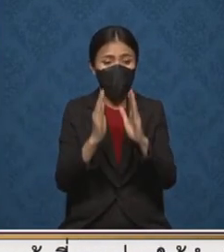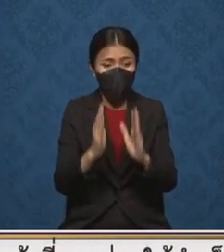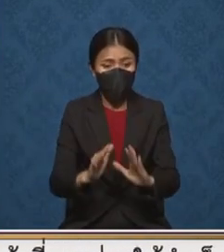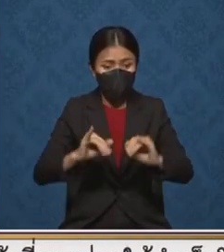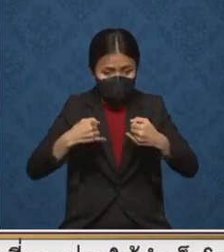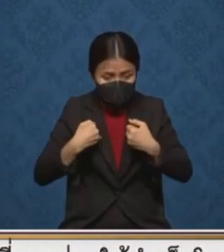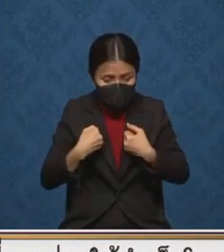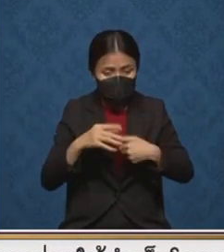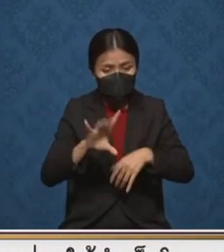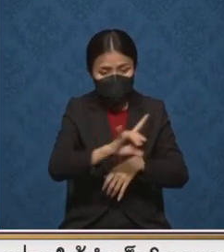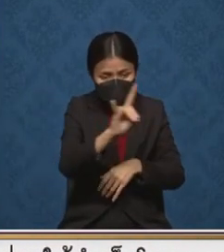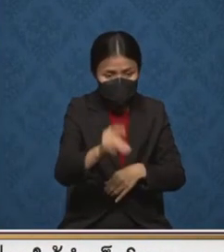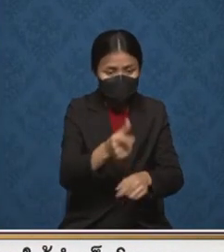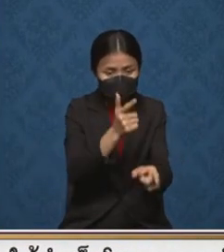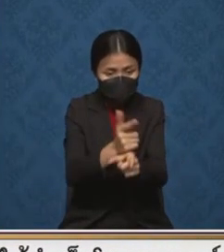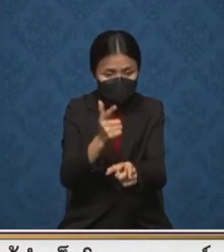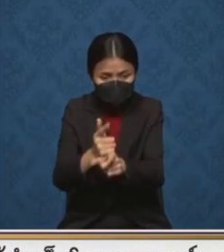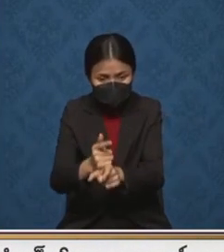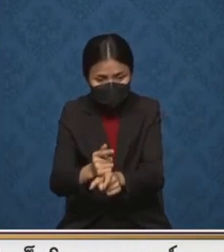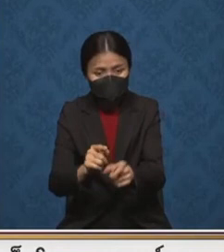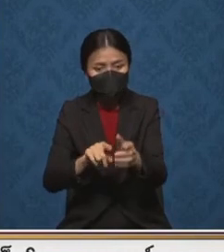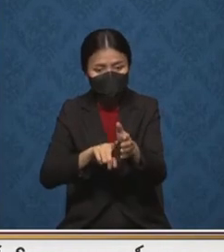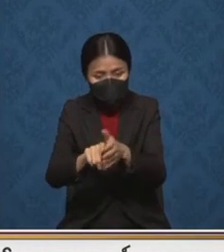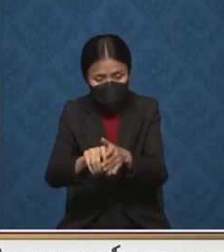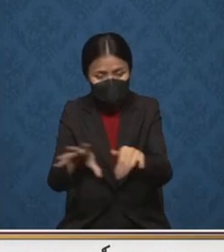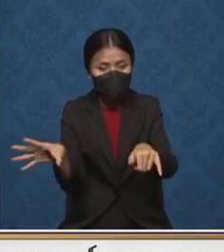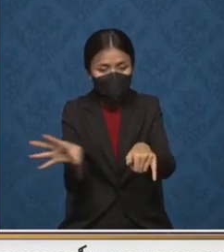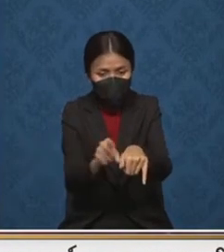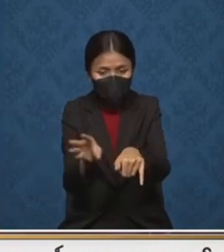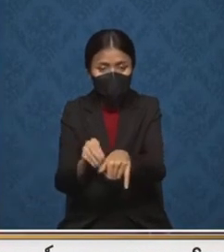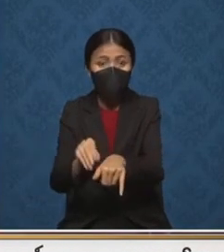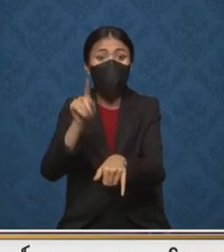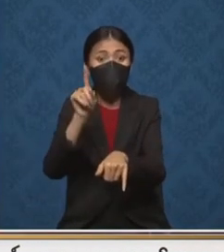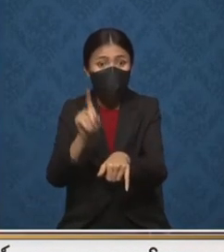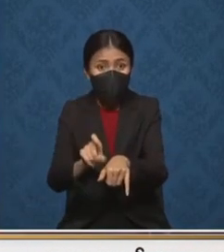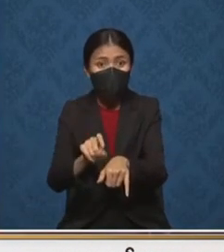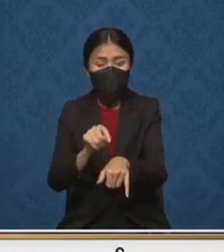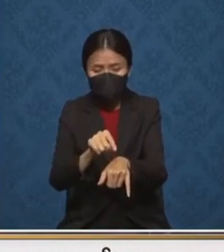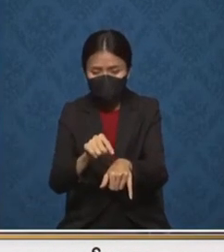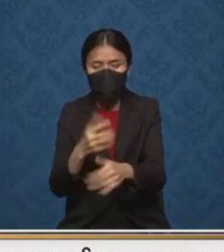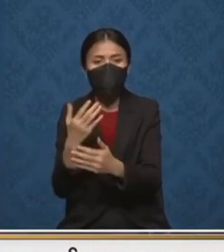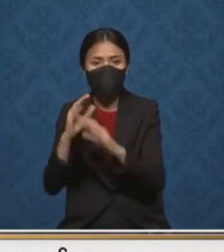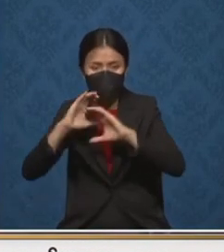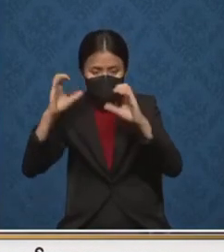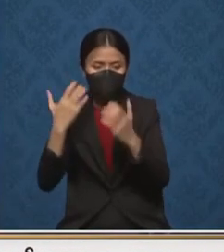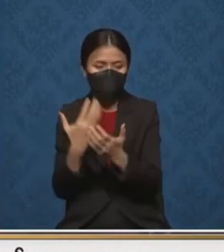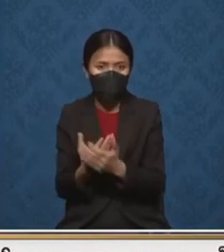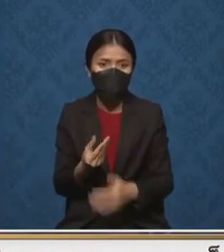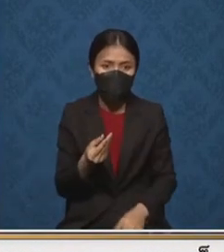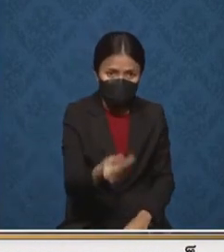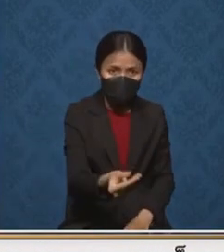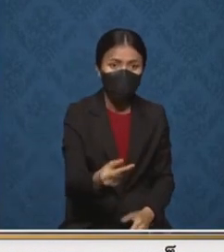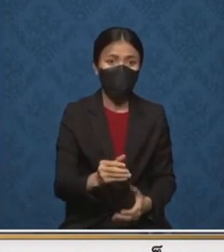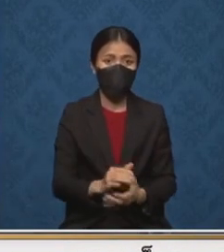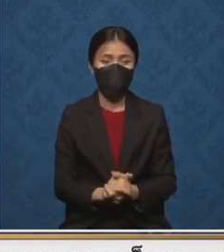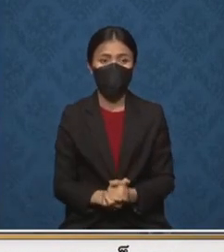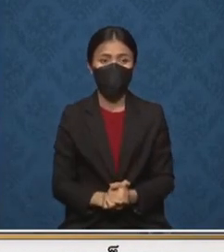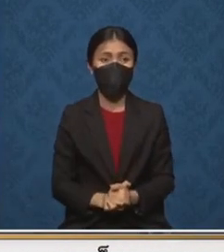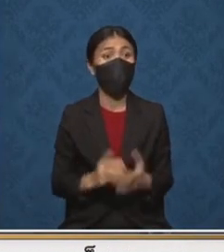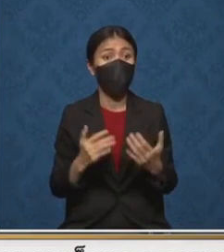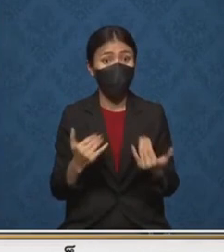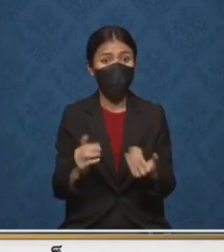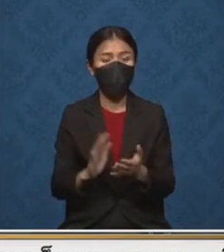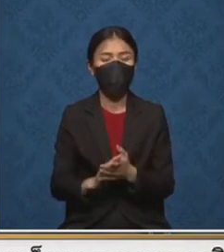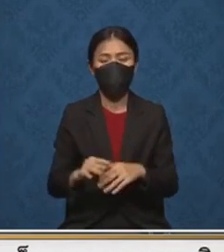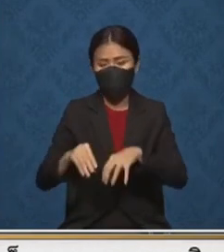และเกิดโรคตายแน่นอนครับทางปตุสัตว์บอกว่ามีสัตว์ติ๊บเสีย